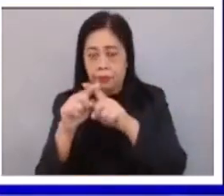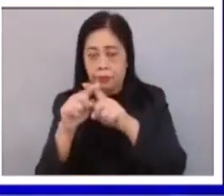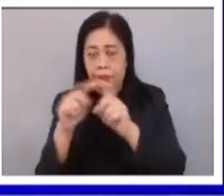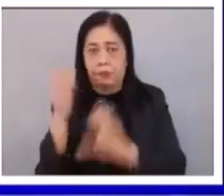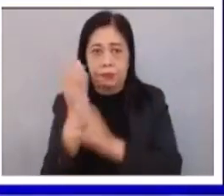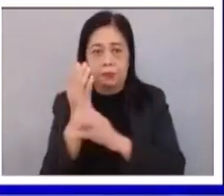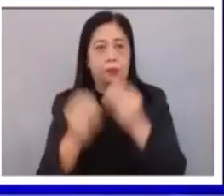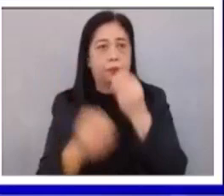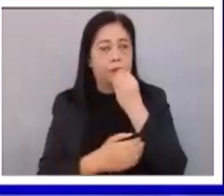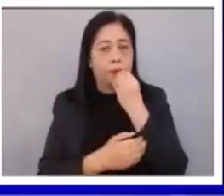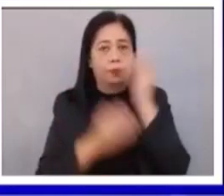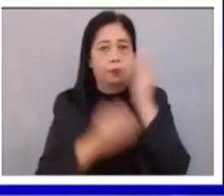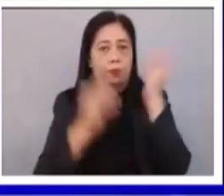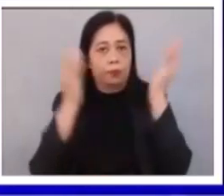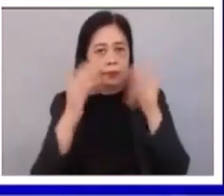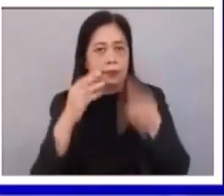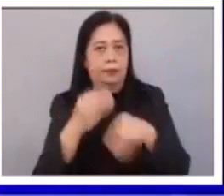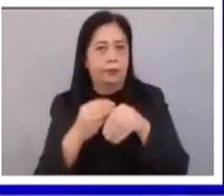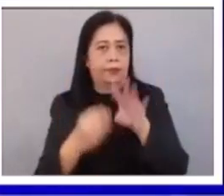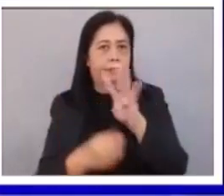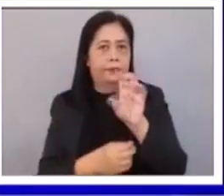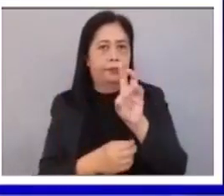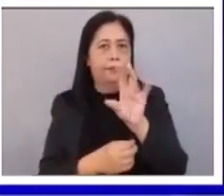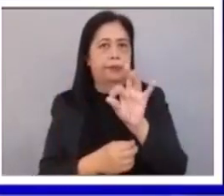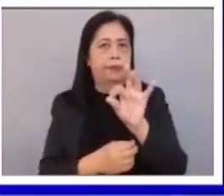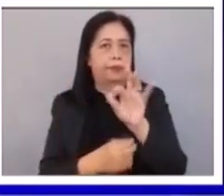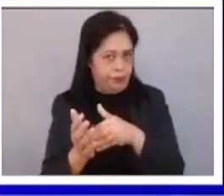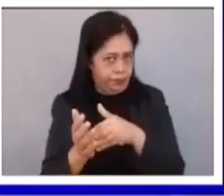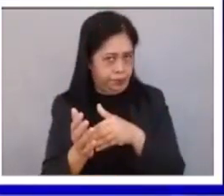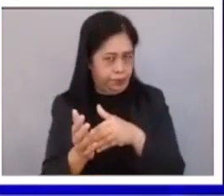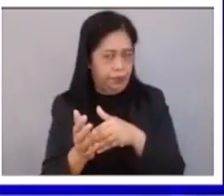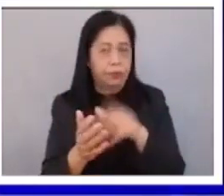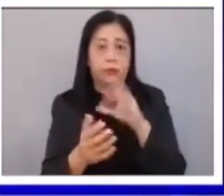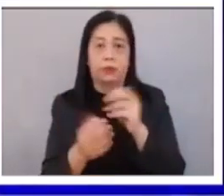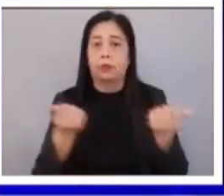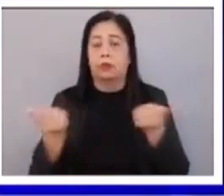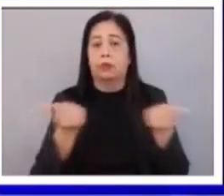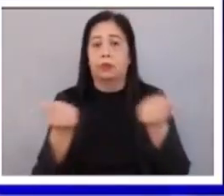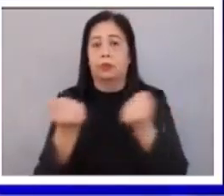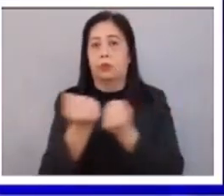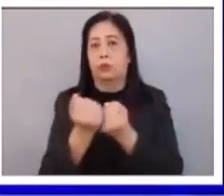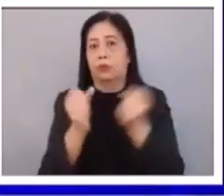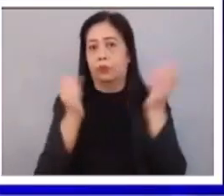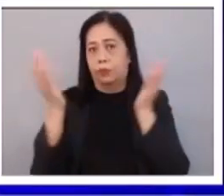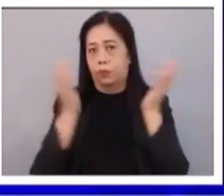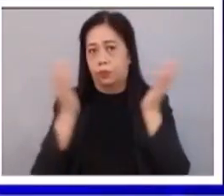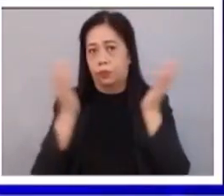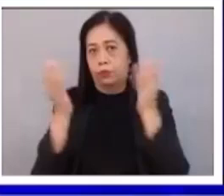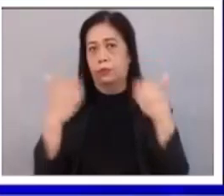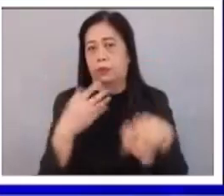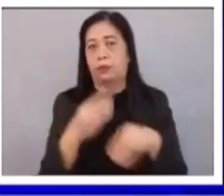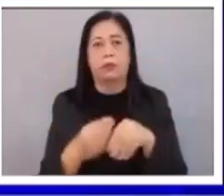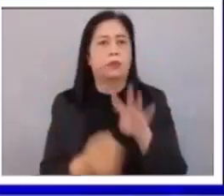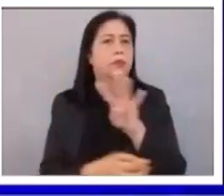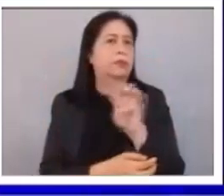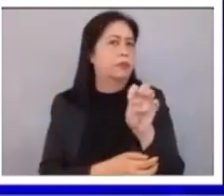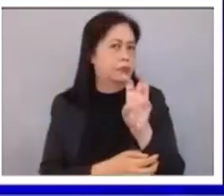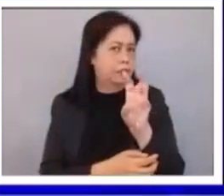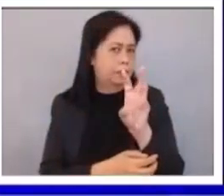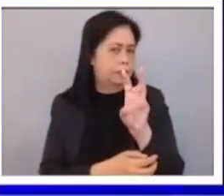na 479,000. Administrative and support service activities, may dagdag na